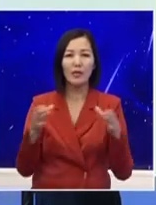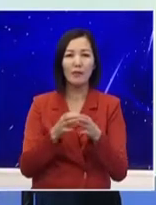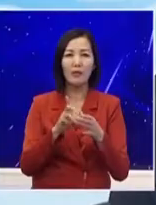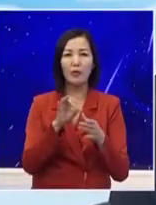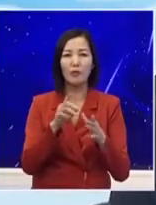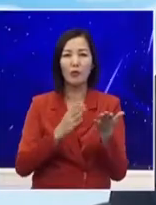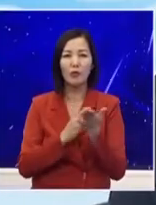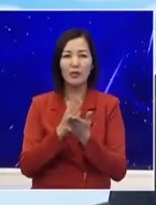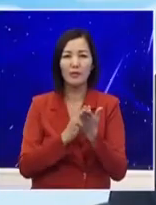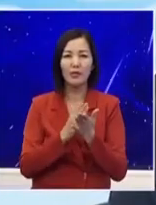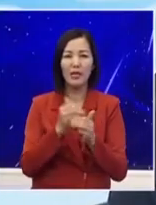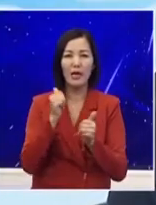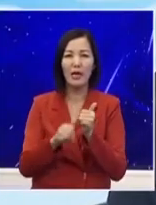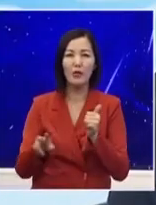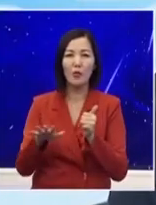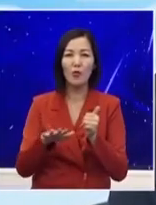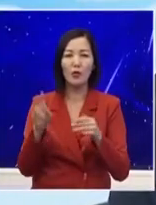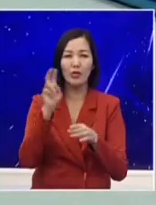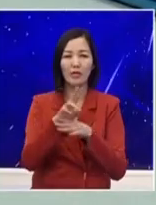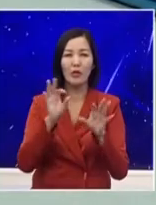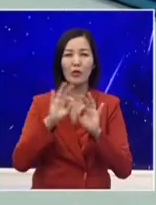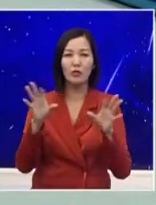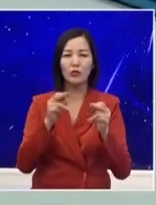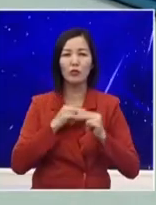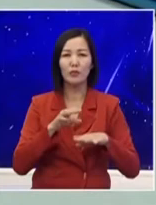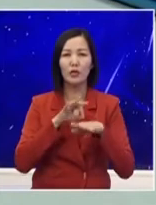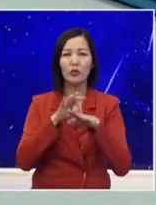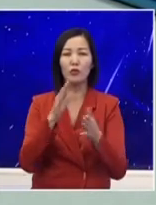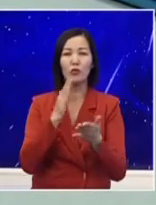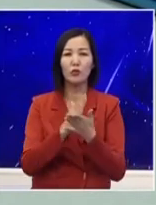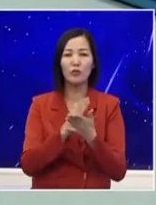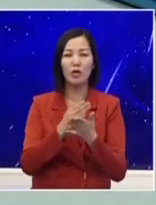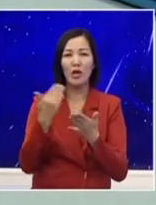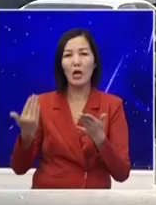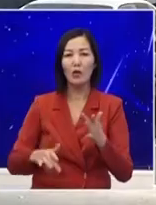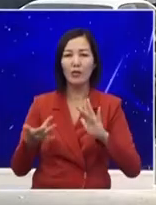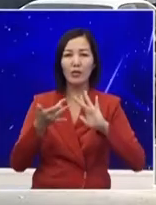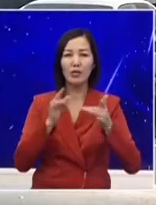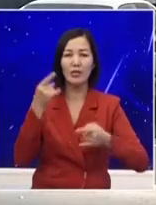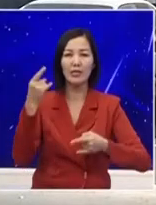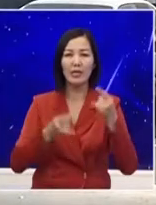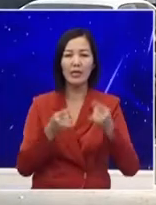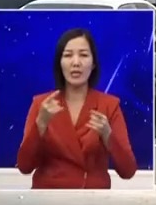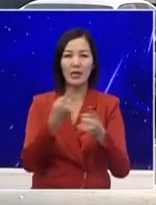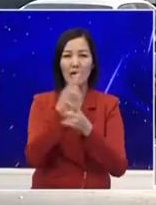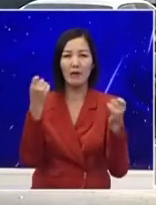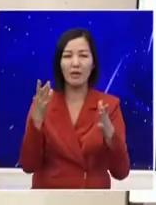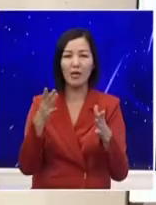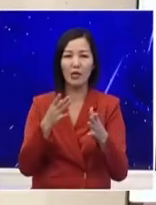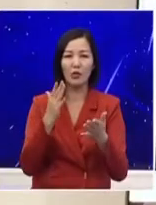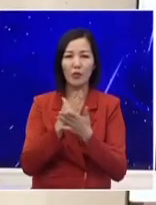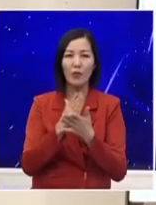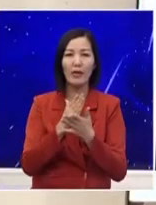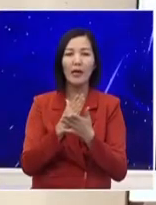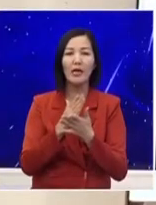бюро қызметкерлері әр өңірді аралап түсіндіру жұмыстарын жүргізіп жүр. Саладағылар әлеуметтік желілер мен телеарналар арқылы хабарландыру жасап